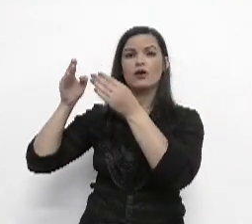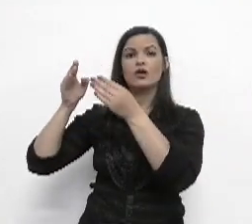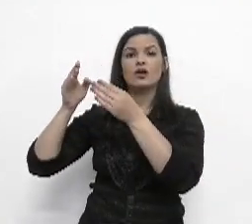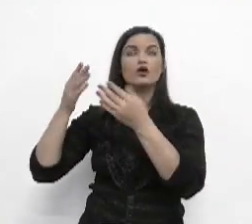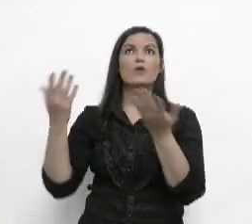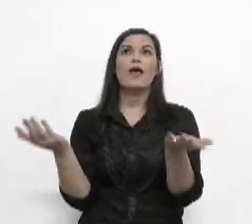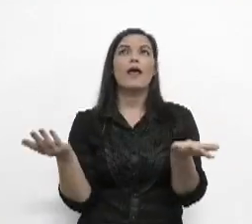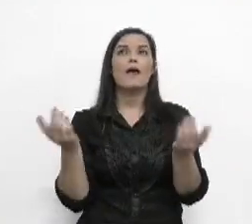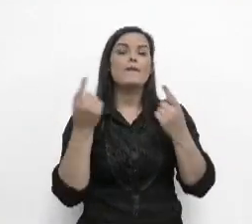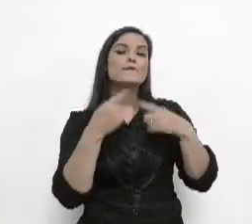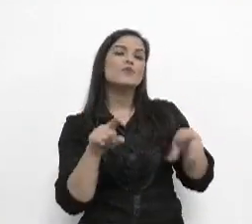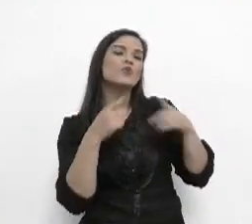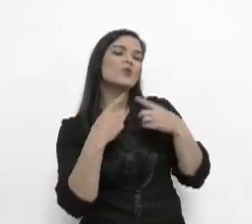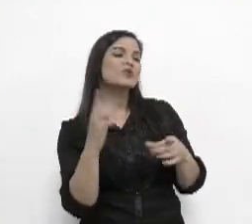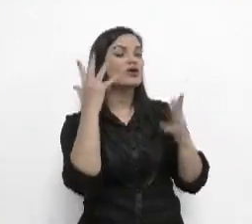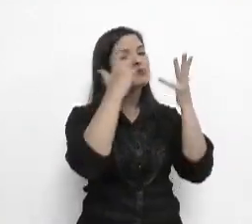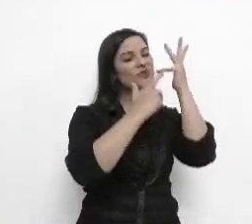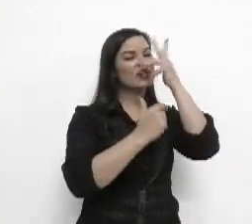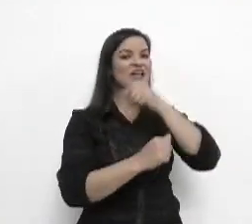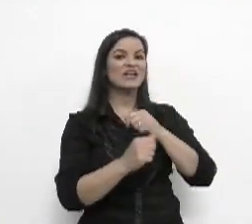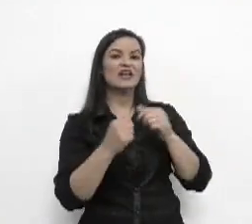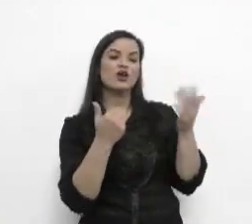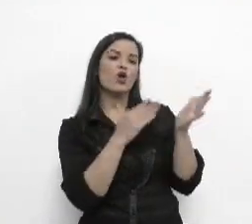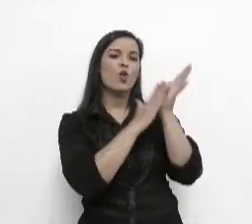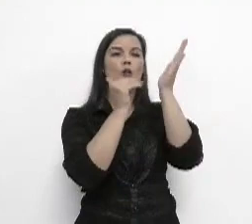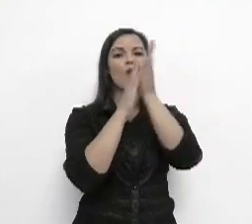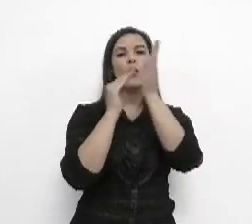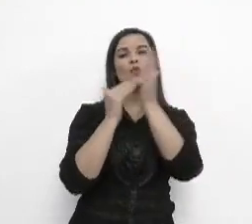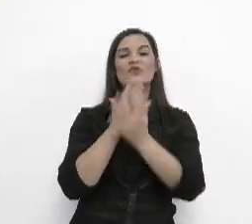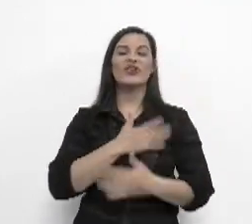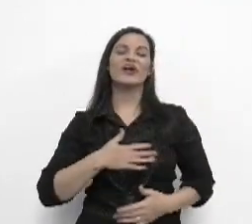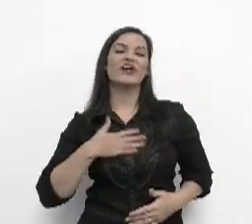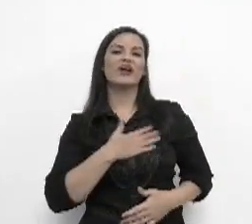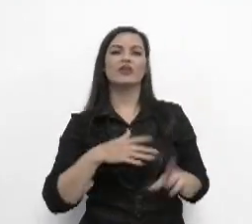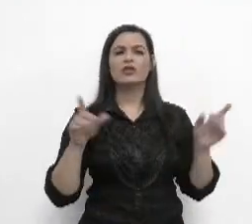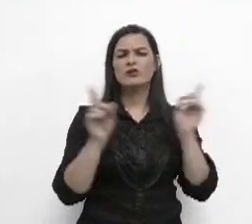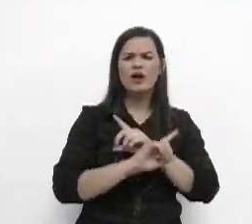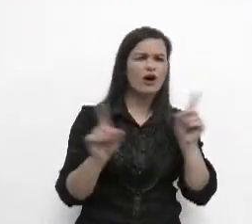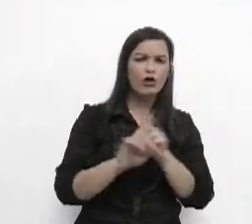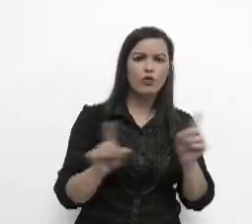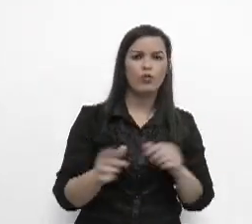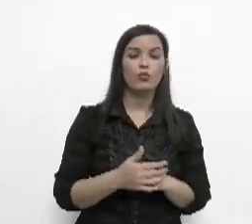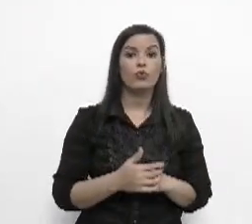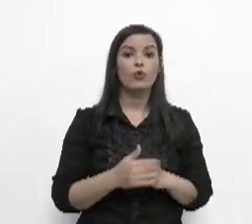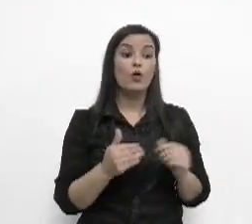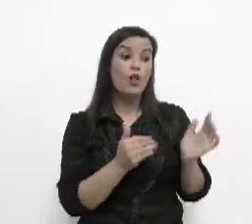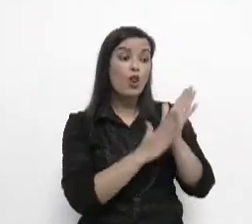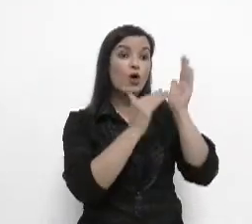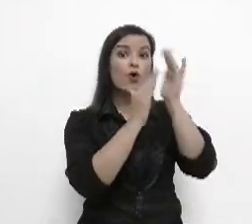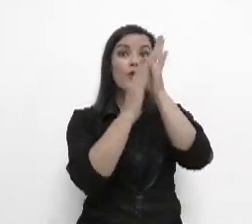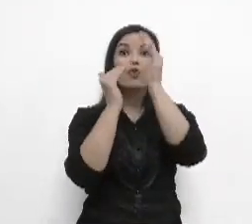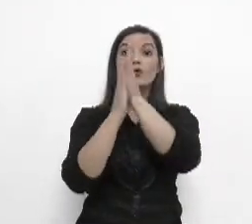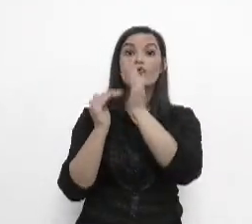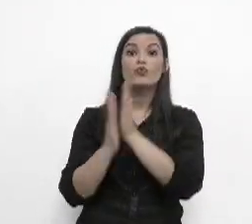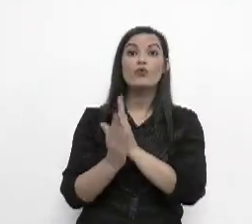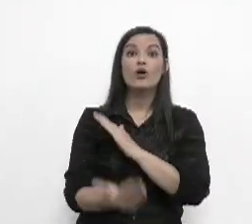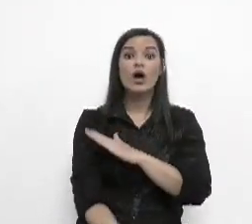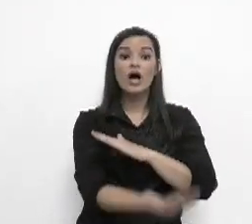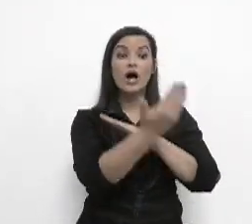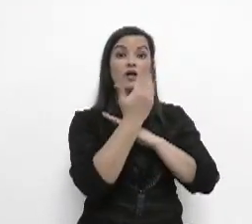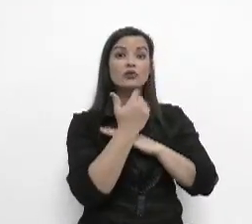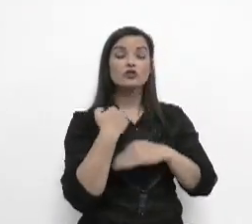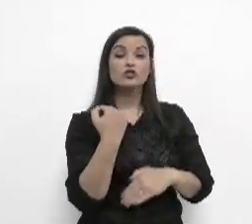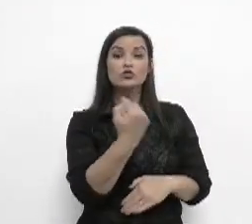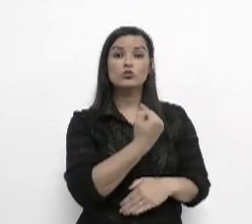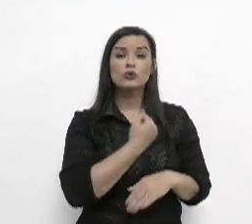com que o louvor seja agradável. 우리의 찬양은 우리의 마음과 생각을 하나님께 집중시키는 O 것입니다. louvor faz com que nosso foco, nosso